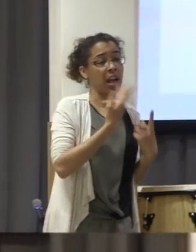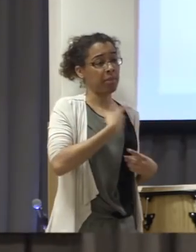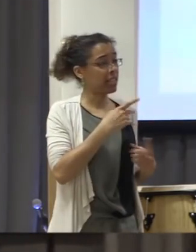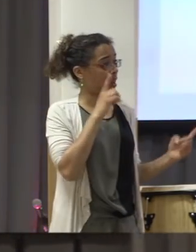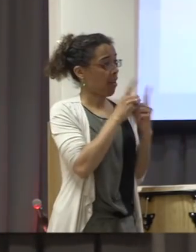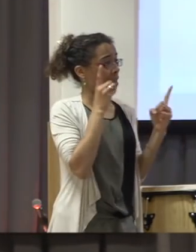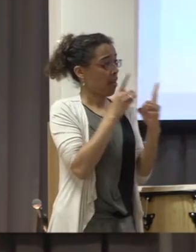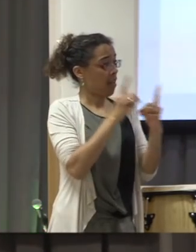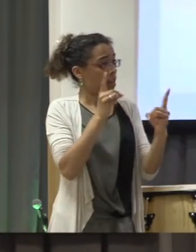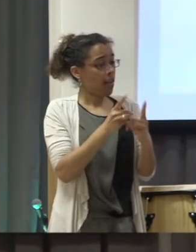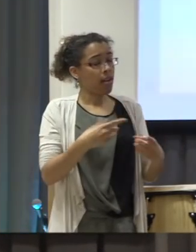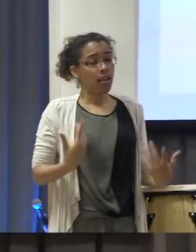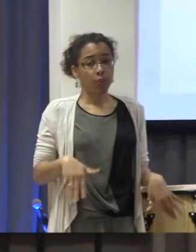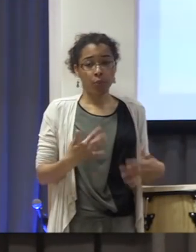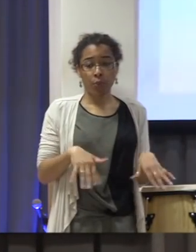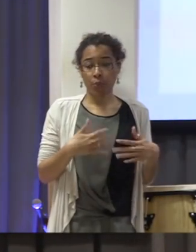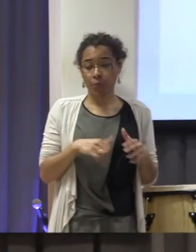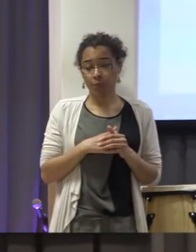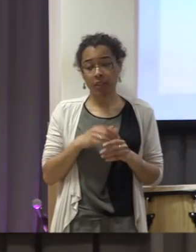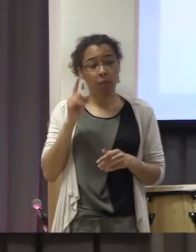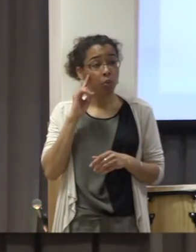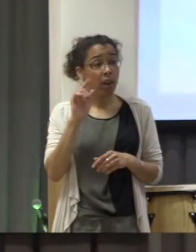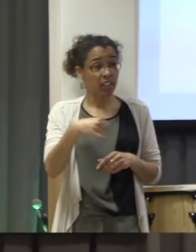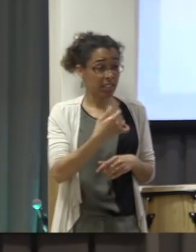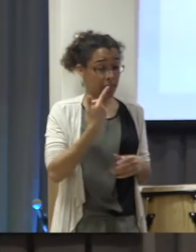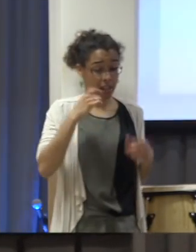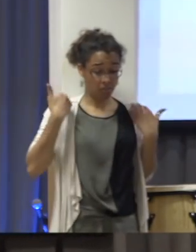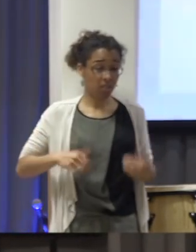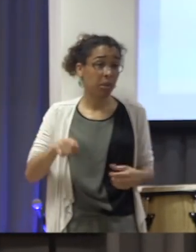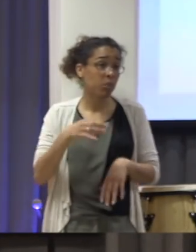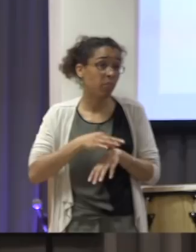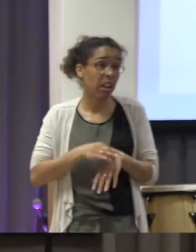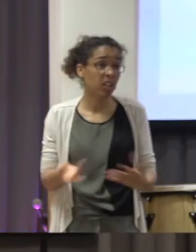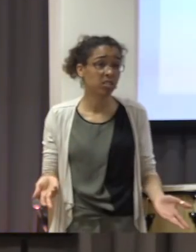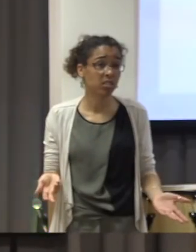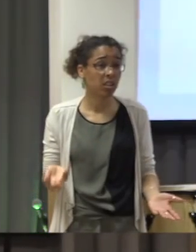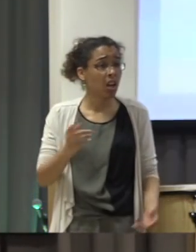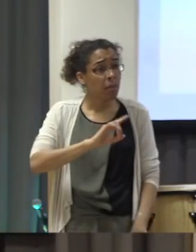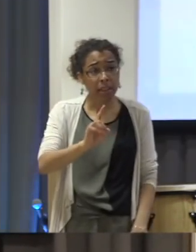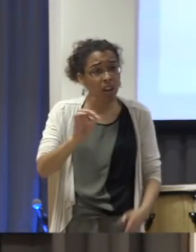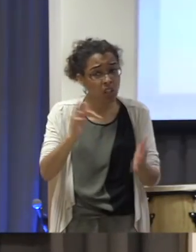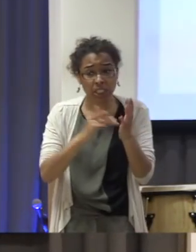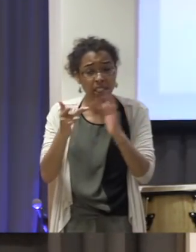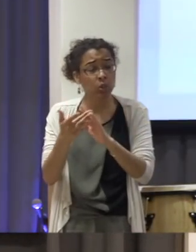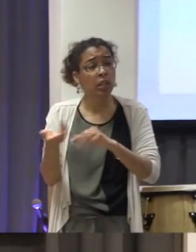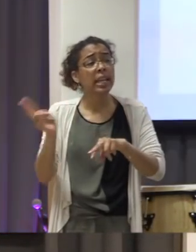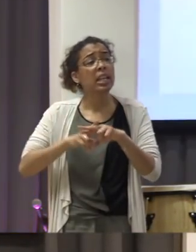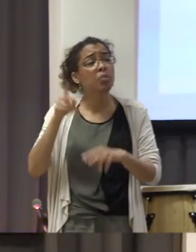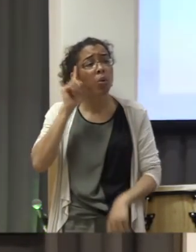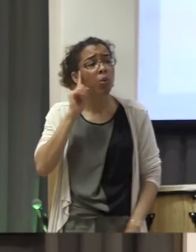médecins tout le temps. Parce qu'ils sont censés être malades. Mais Jésus est mort à la croix. Pourquoi?